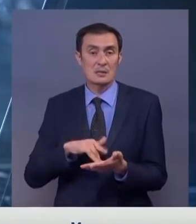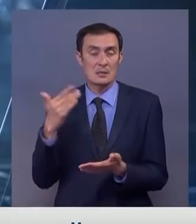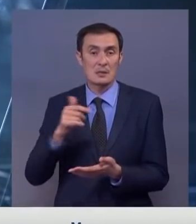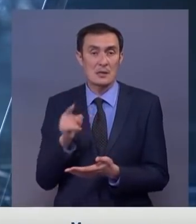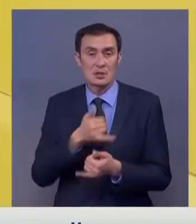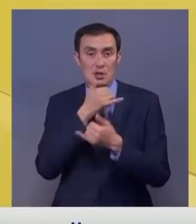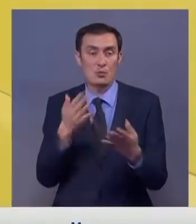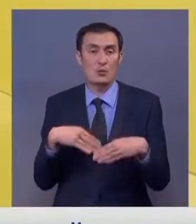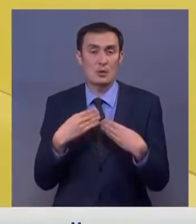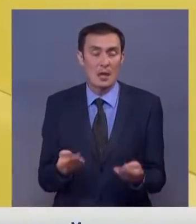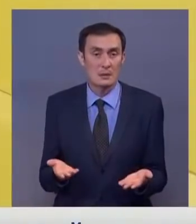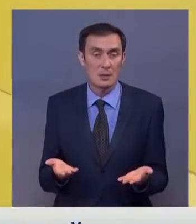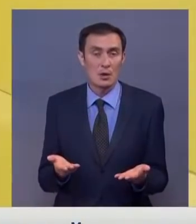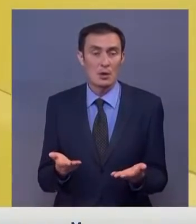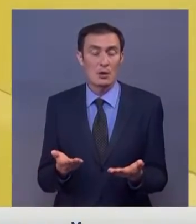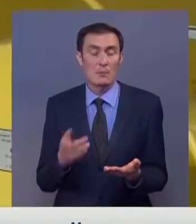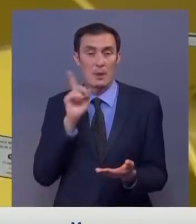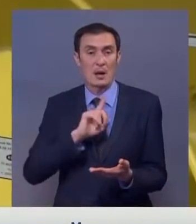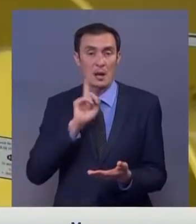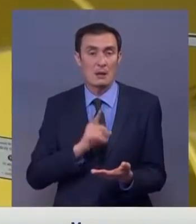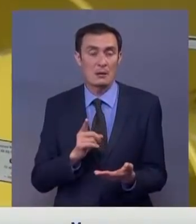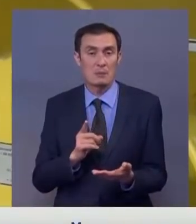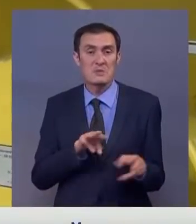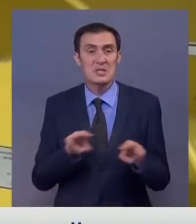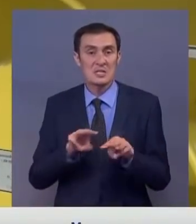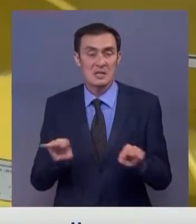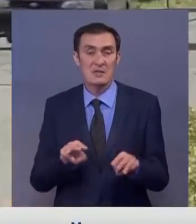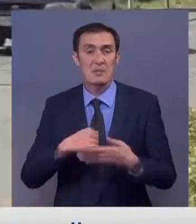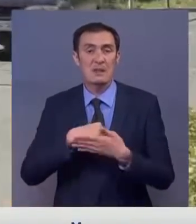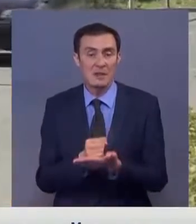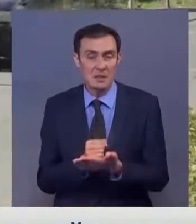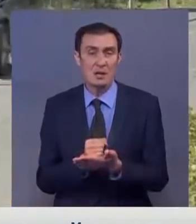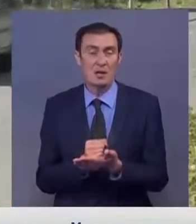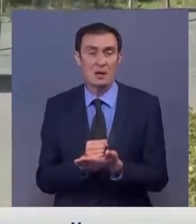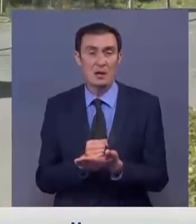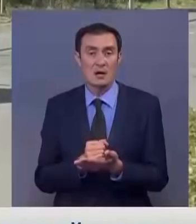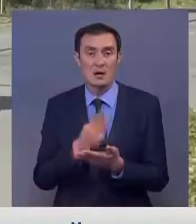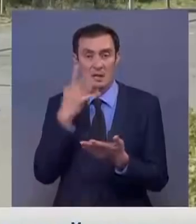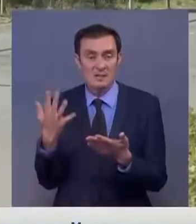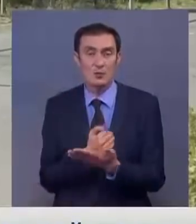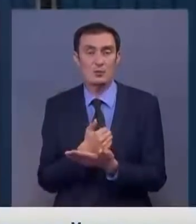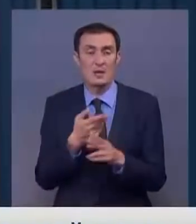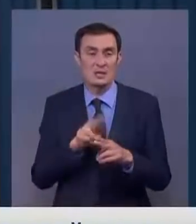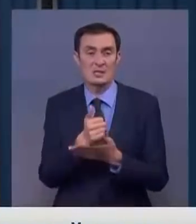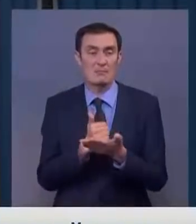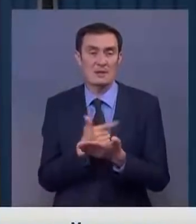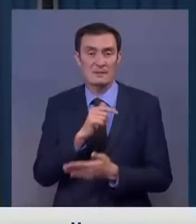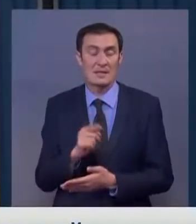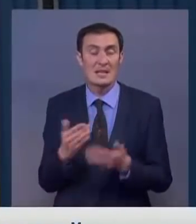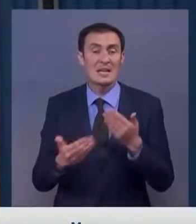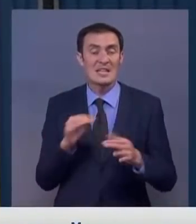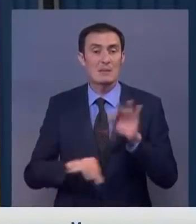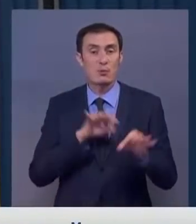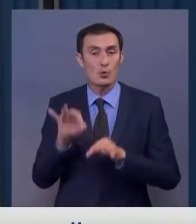Интергаз-Центральная Азия, не могут выдать условия, пока министерство не подтвердит разведку запасов. Если проект